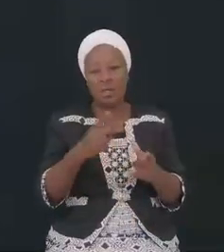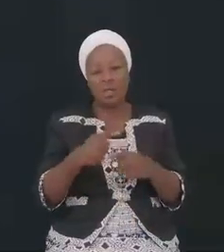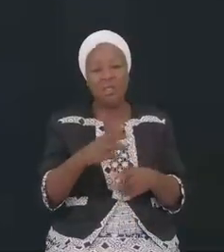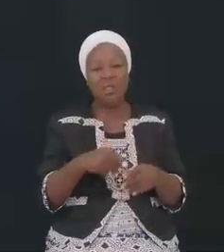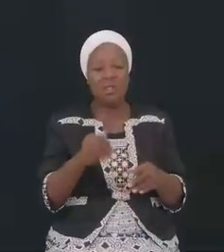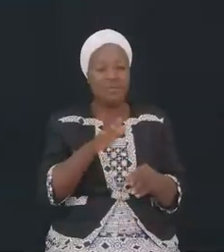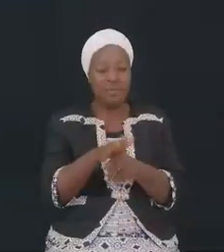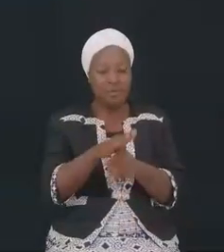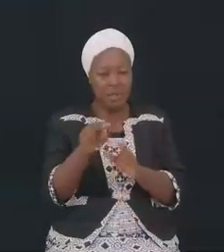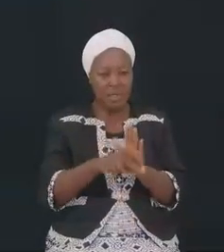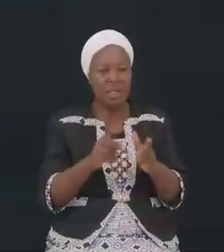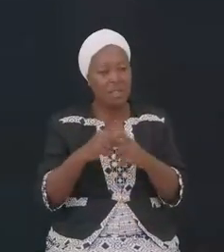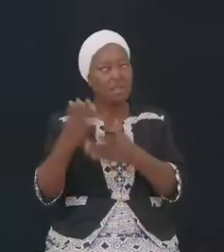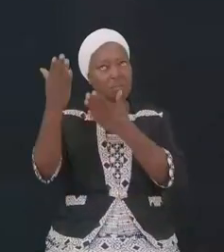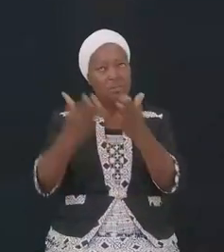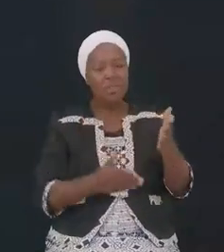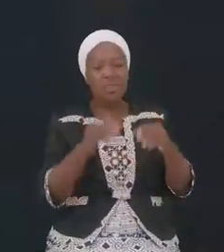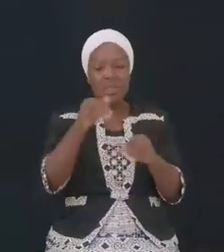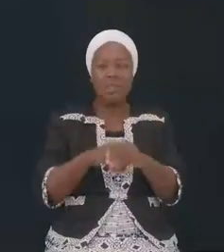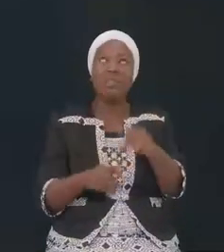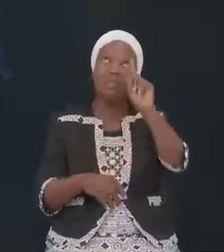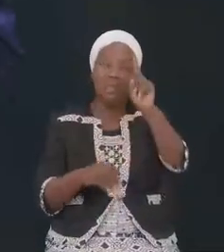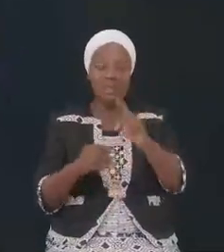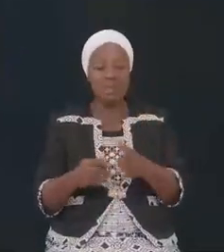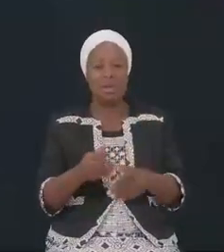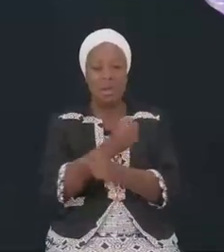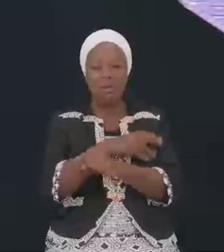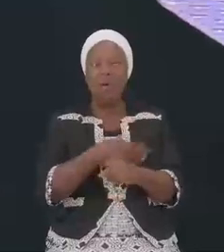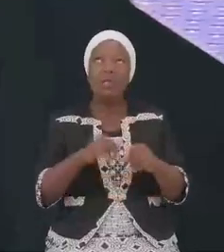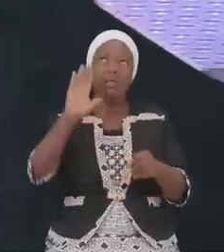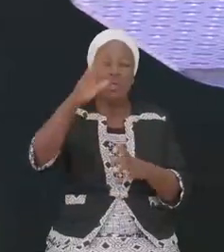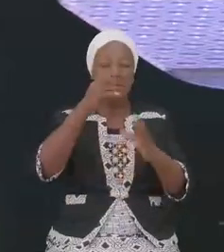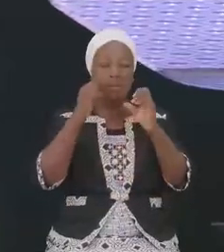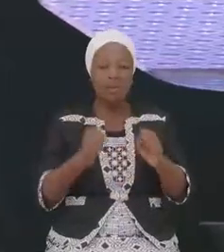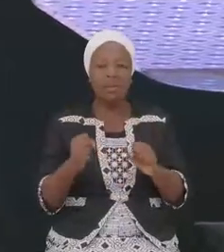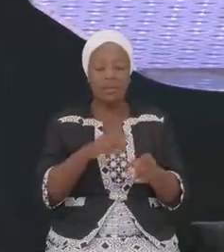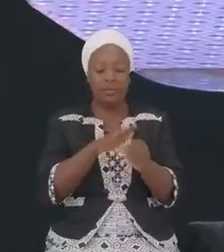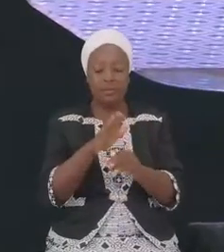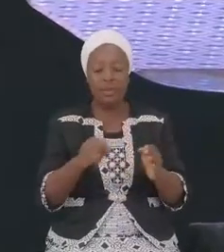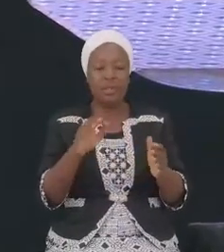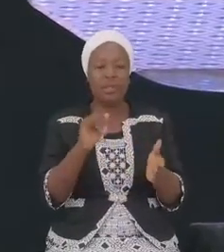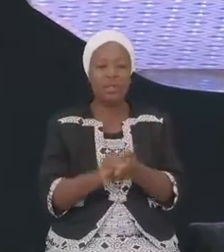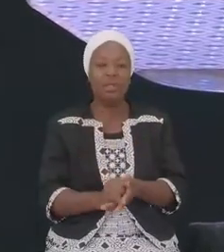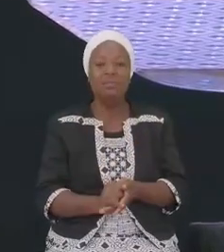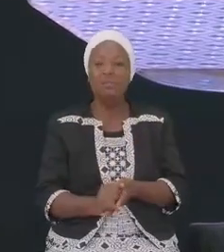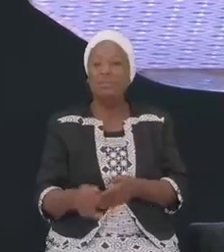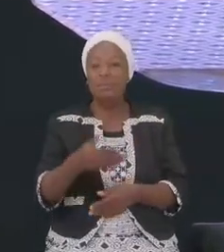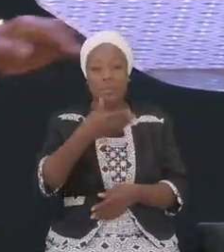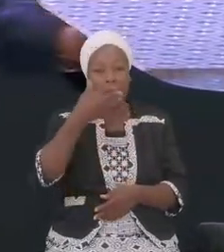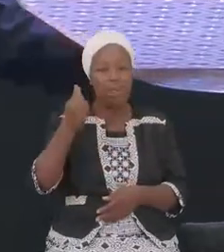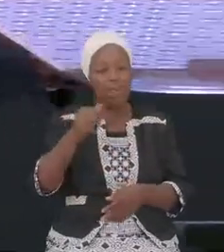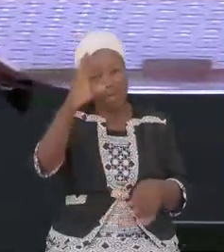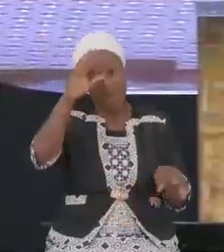fidélité, il a amené son amour, sa puissance pour accomplir cette meilleure alliance. Une